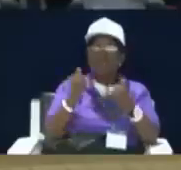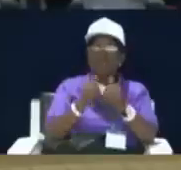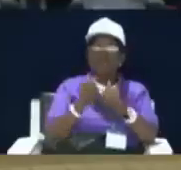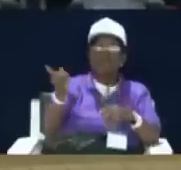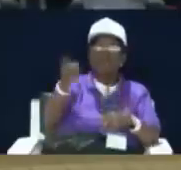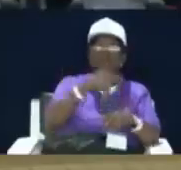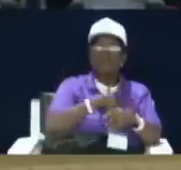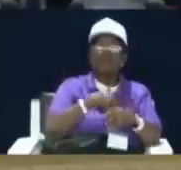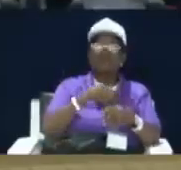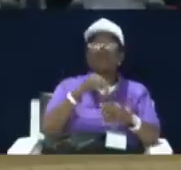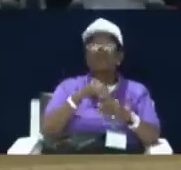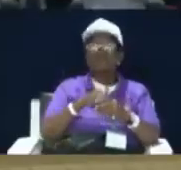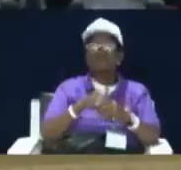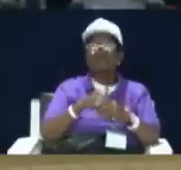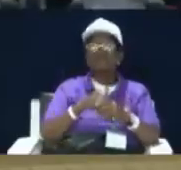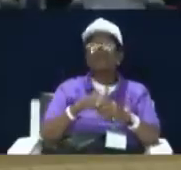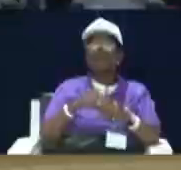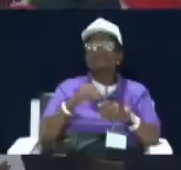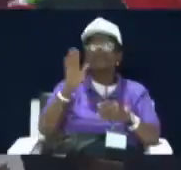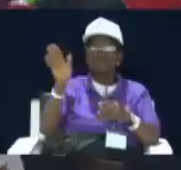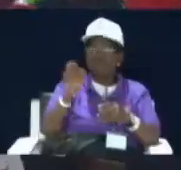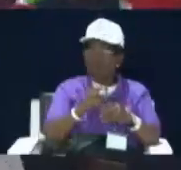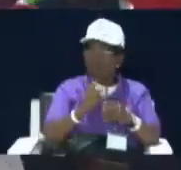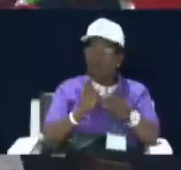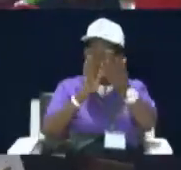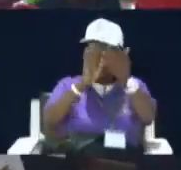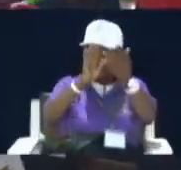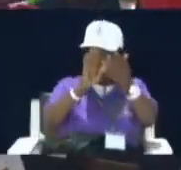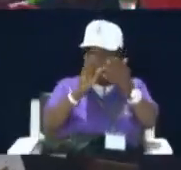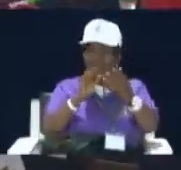Lójú alẹ́ ayé yín á dára fún yín.